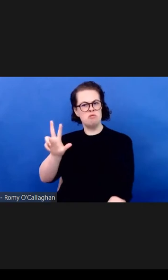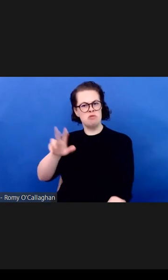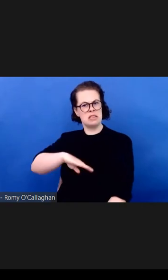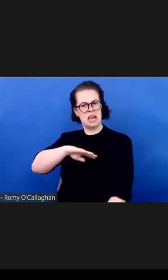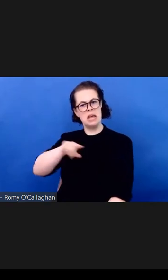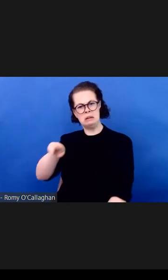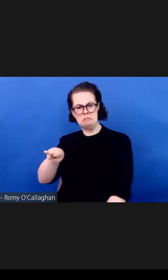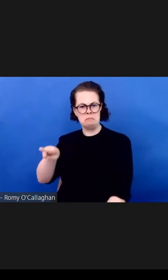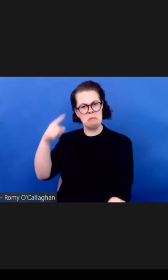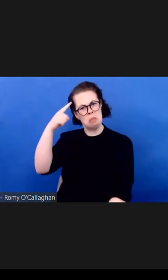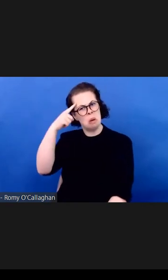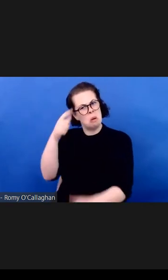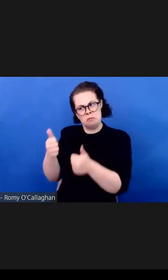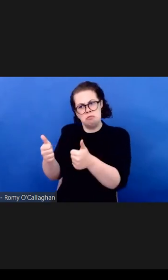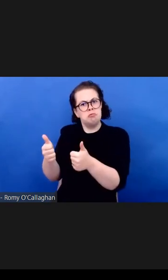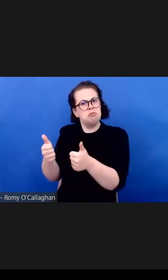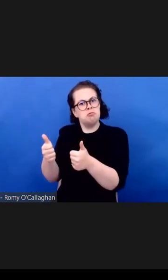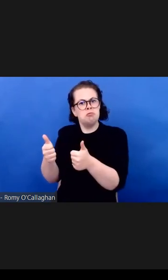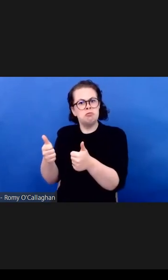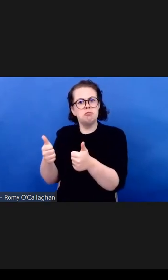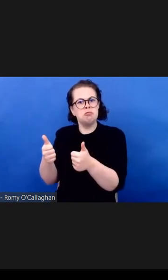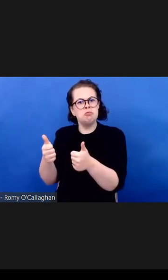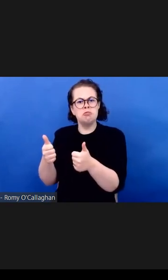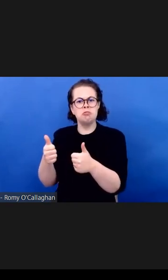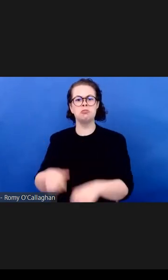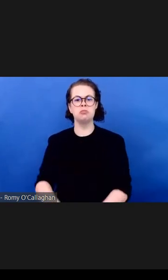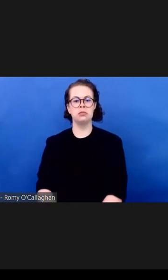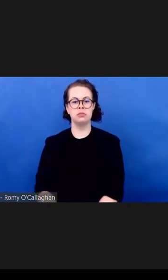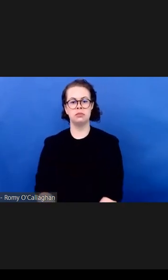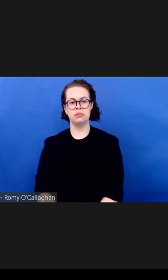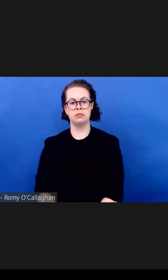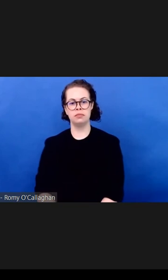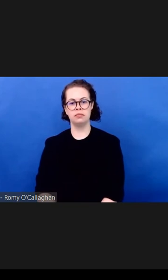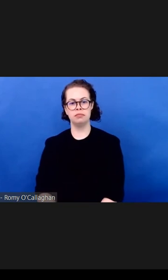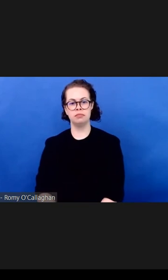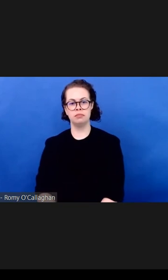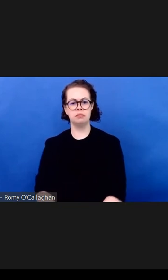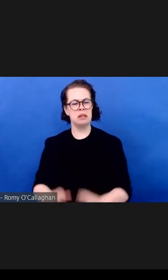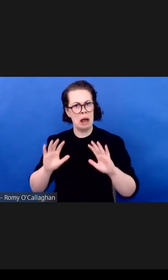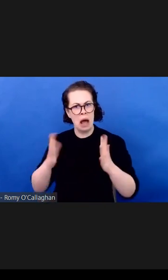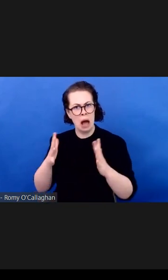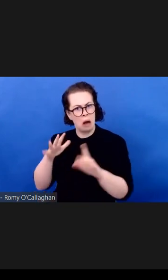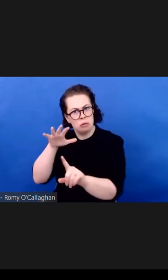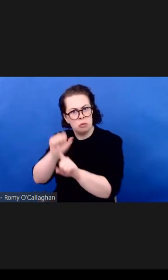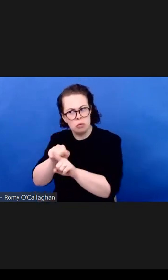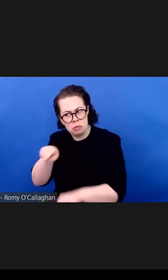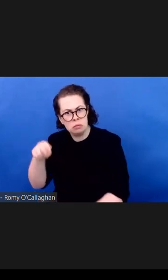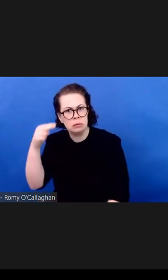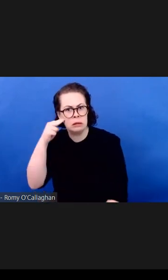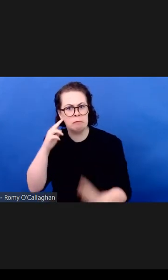বছর 2.5 বছর পর্যন্ত আমার ছেলে স্বাভাবিকভাবে ছিল। কিভাবে আপনি শনাক্ত করলেন যে বৈদ্যনাথ